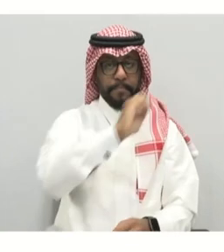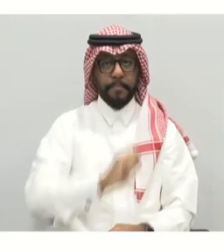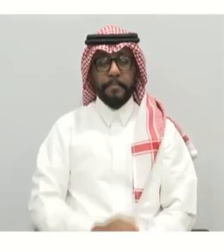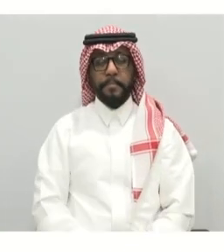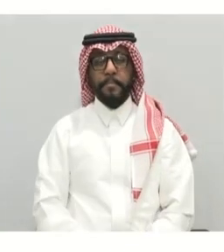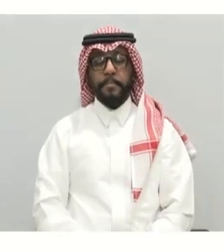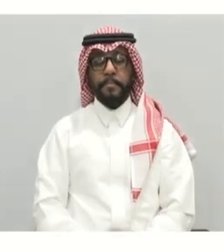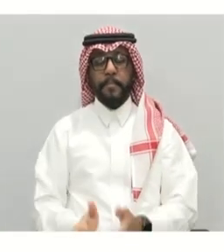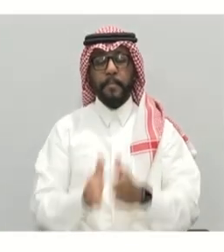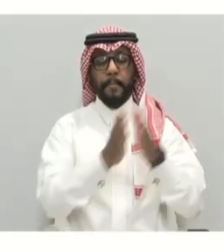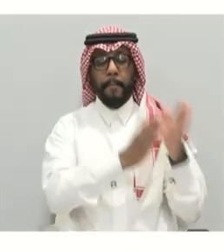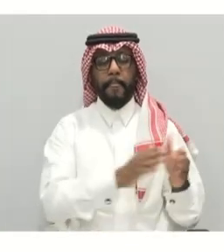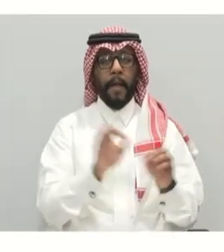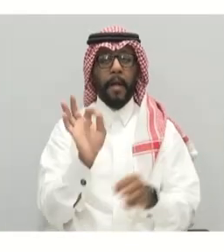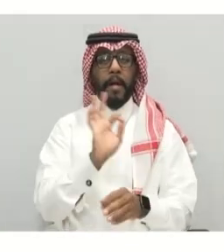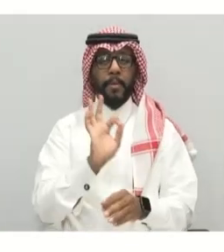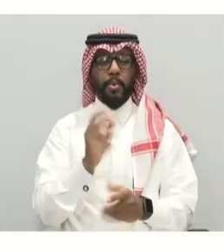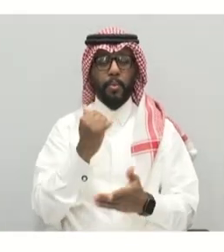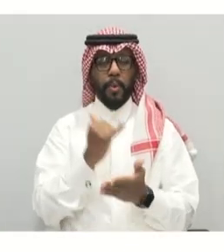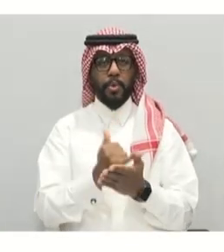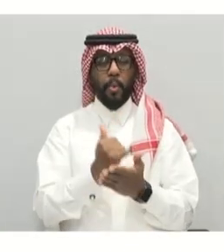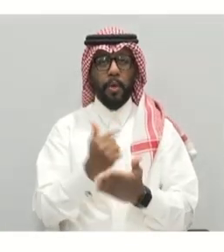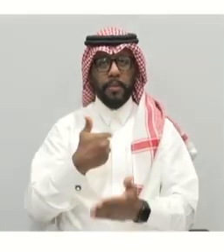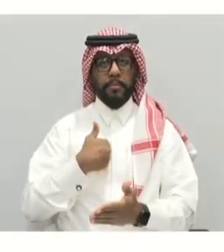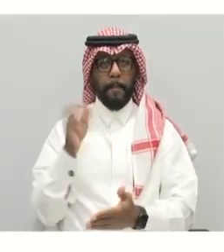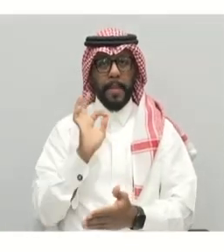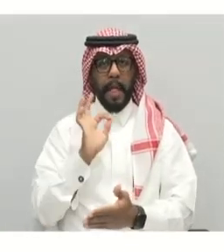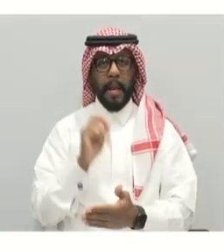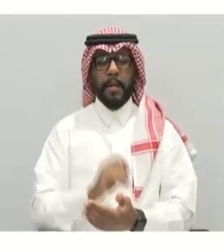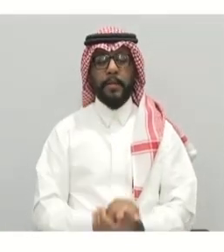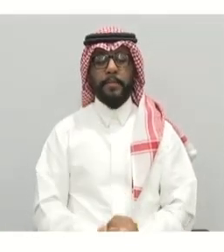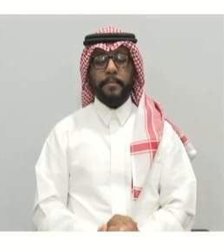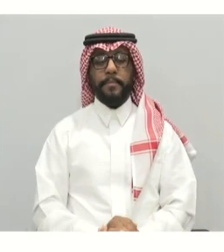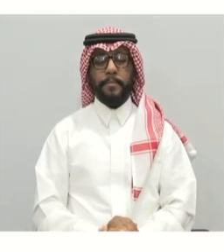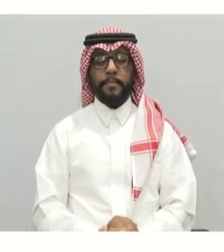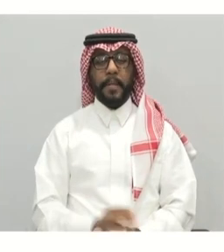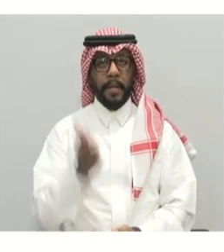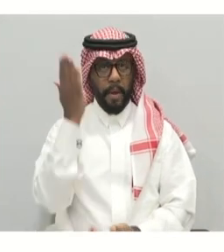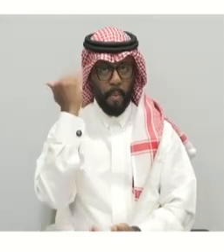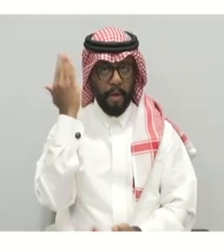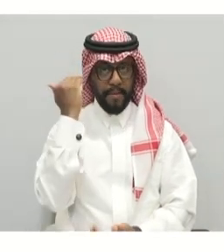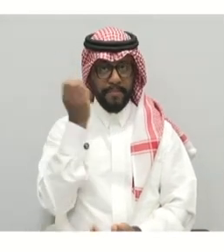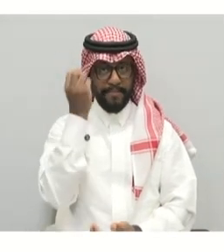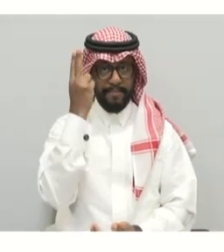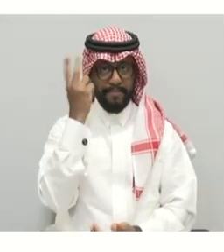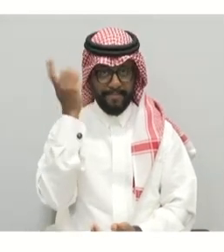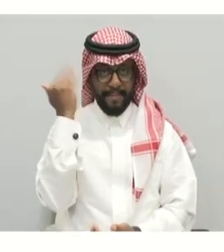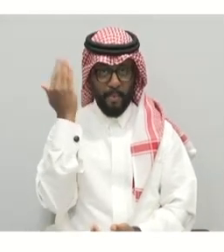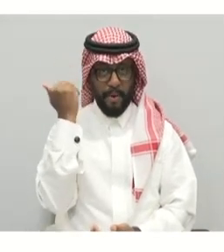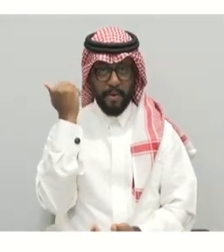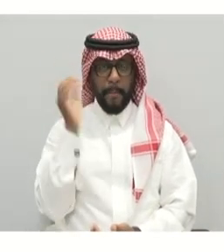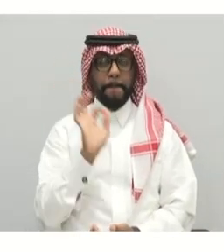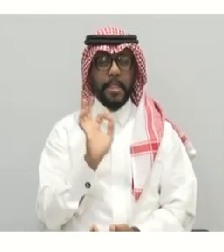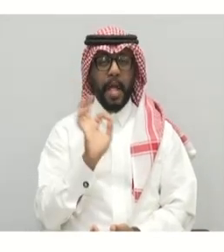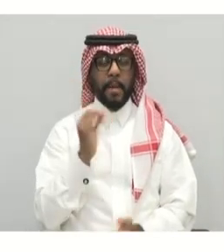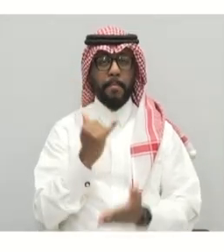اذكروا واذكري مثال على المسؤوليات نراجع درسنا سابق اذكر واذكريه مثال